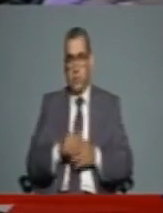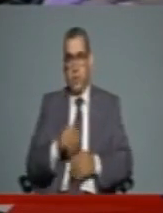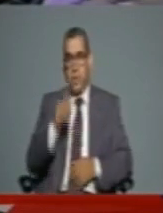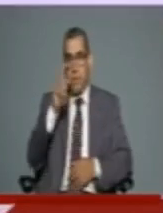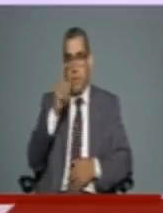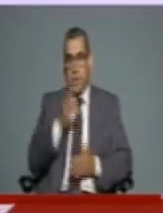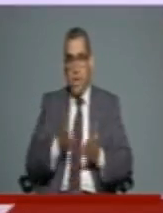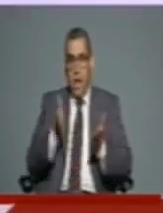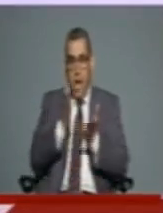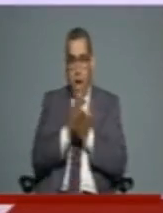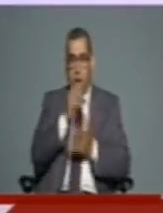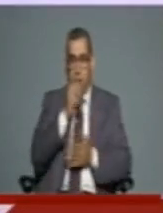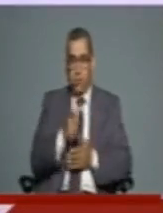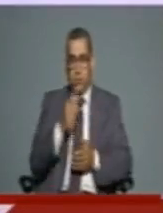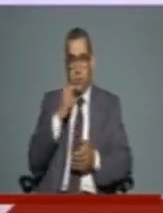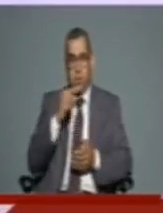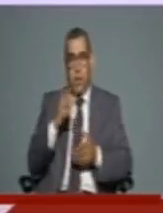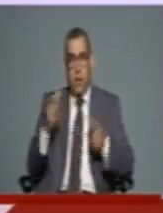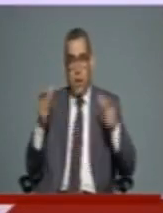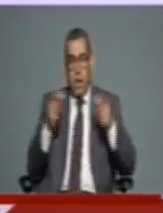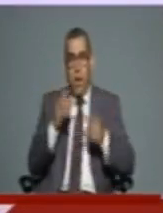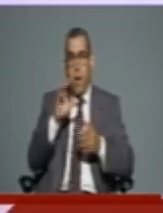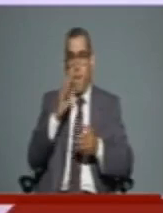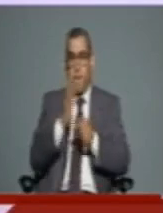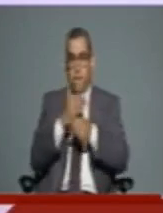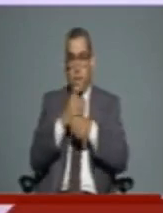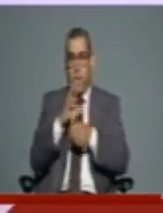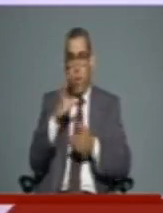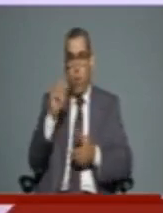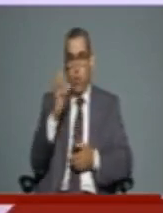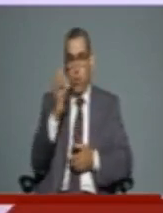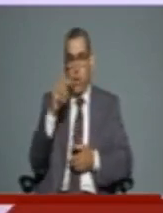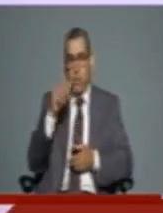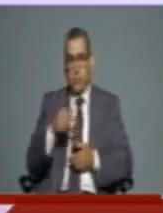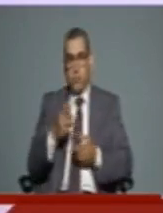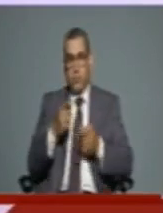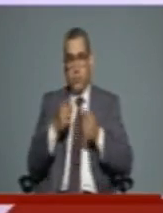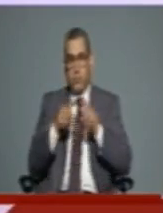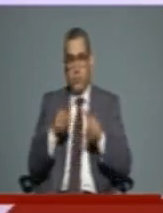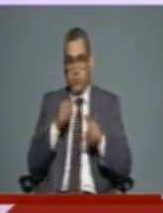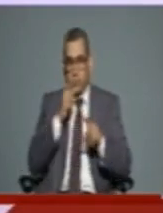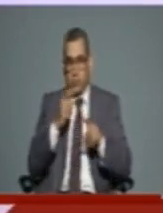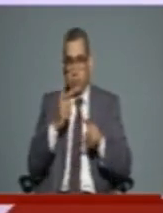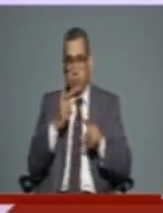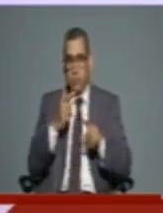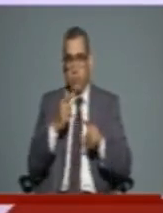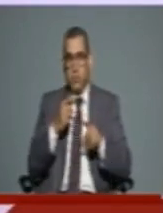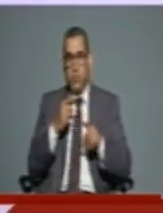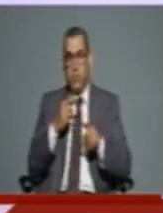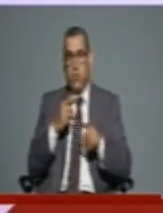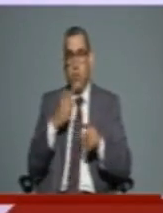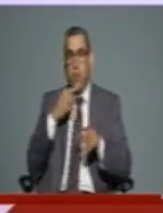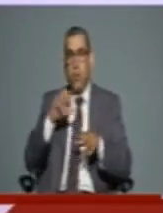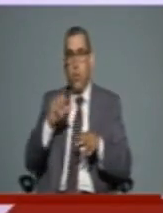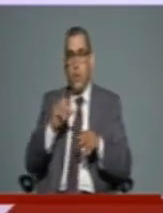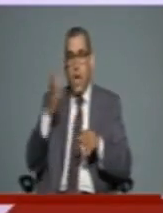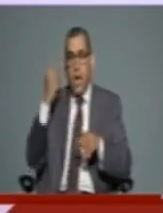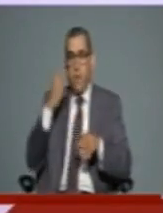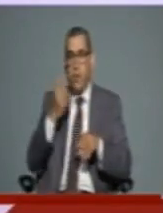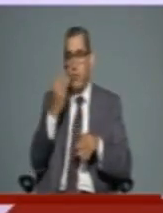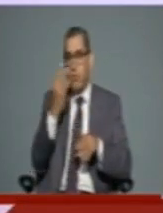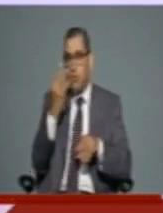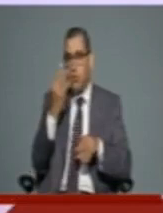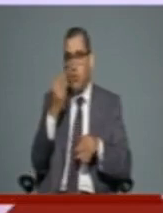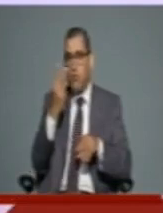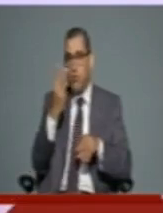سواء البصل او الطماطم فروق عروات. طب ليه لما الناس الطماطم كانت بالتلاتة جنيه واتنين جنيه